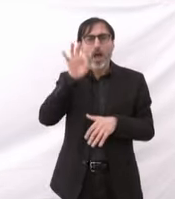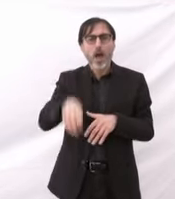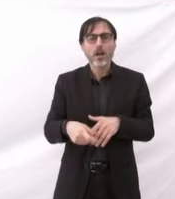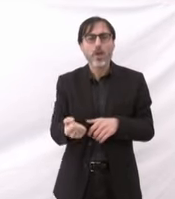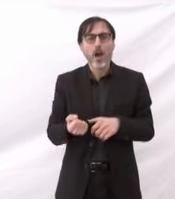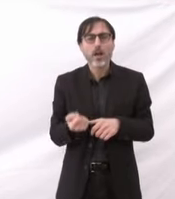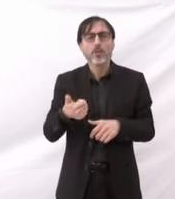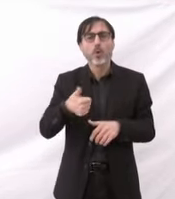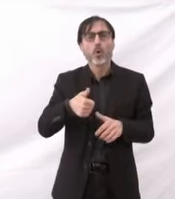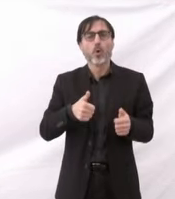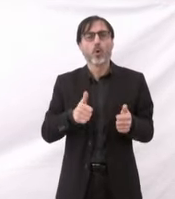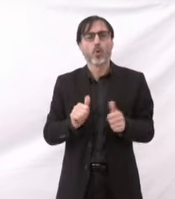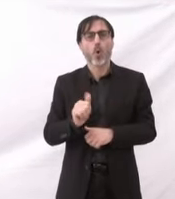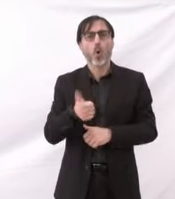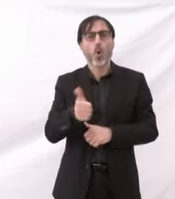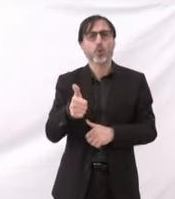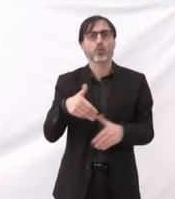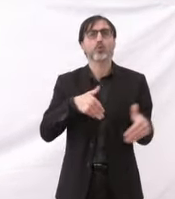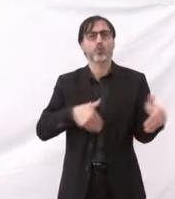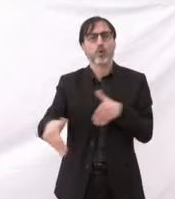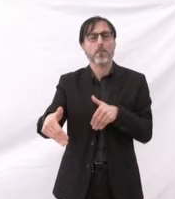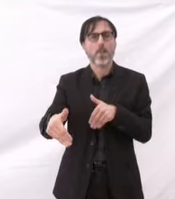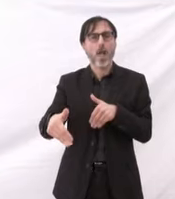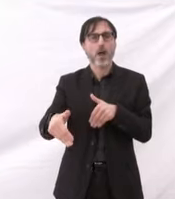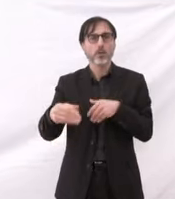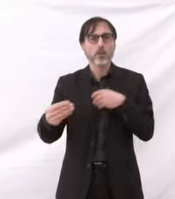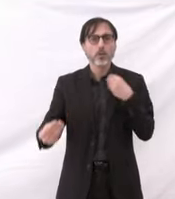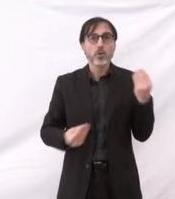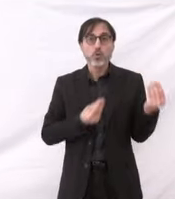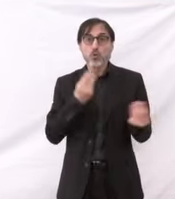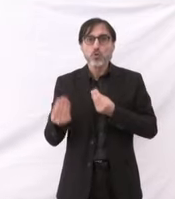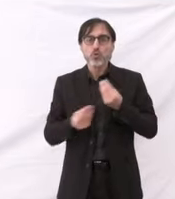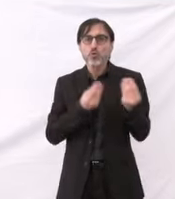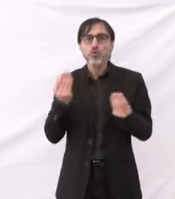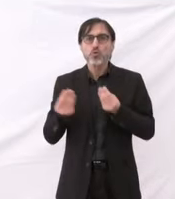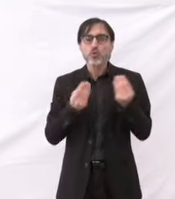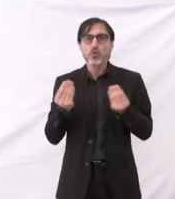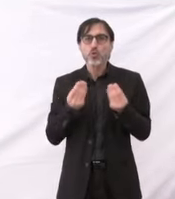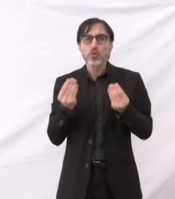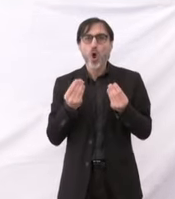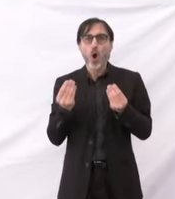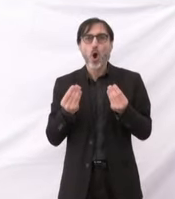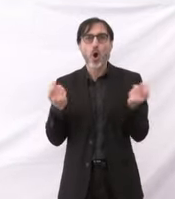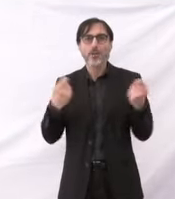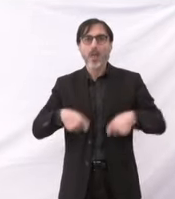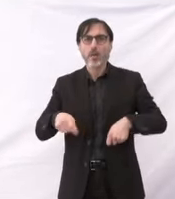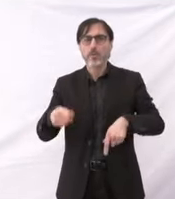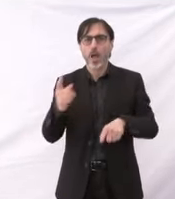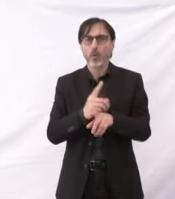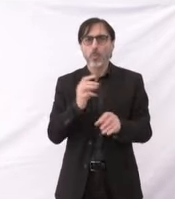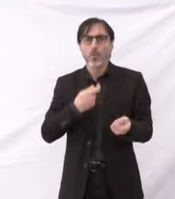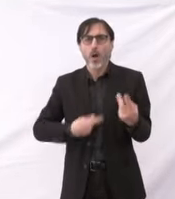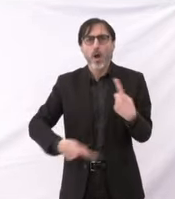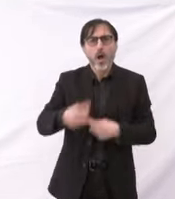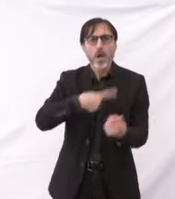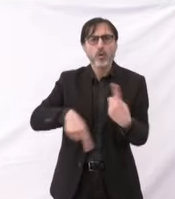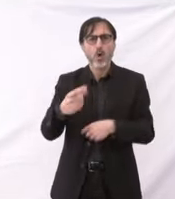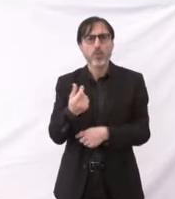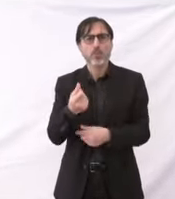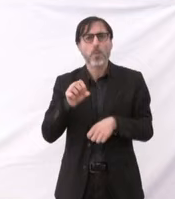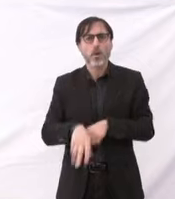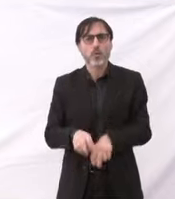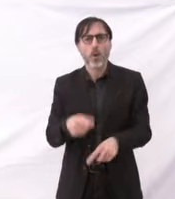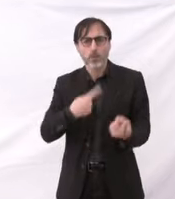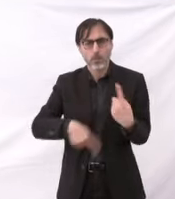miliardi. E voi sapete che il gioco d'azzardo è uno dei principali canali di riciclaggio del